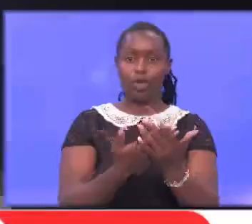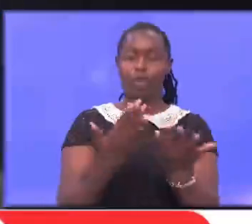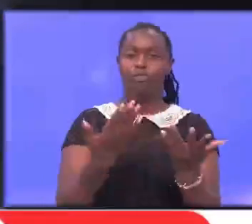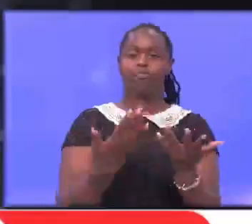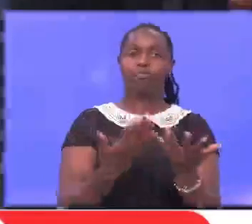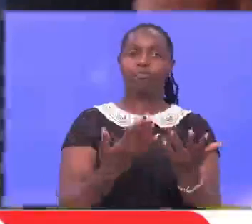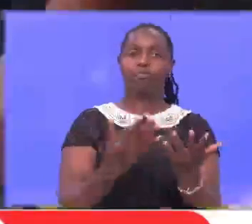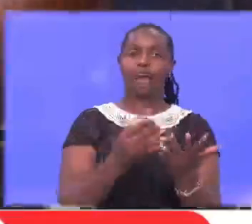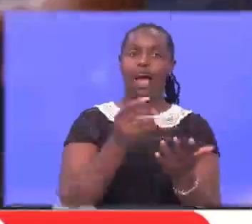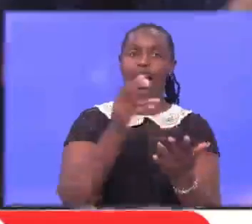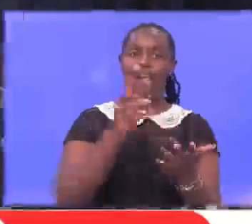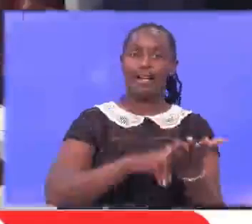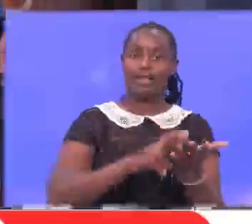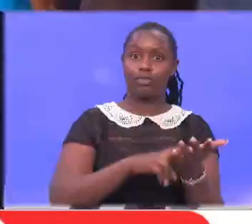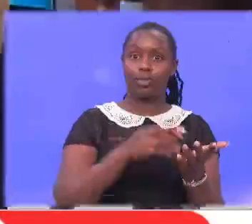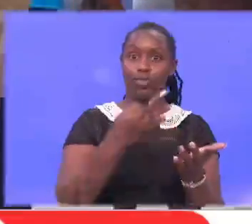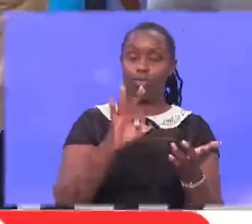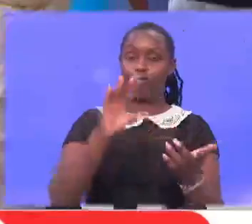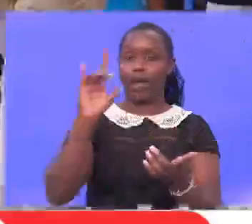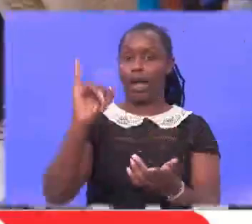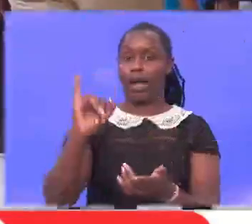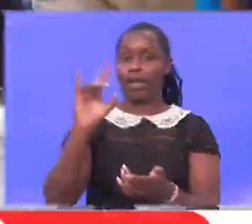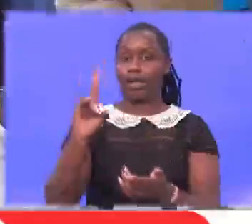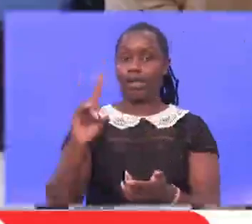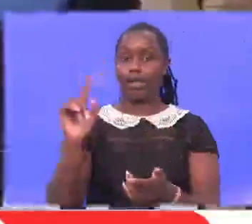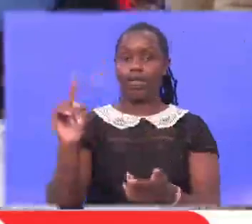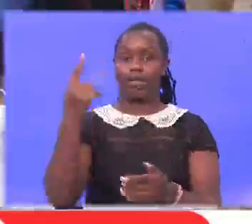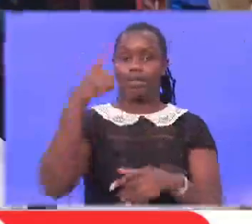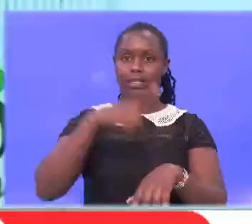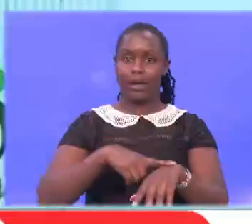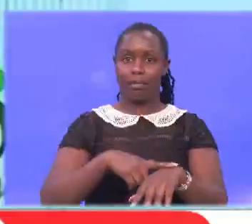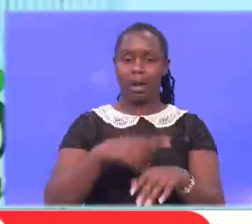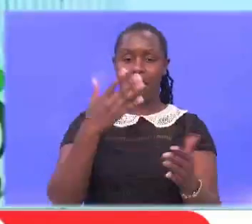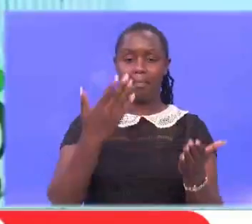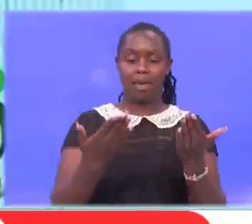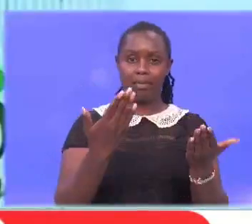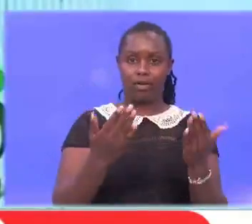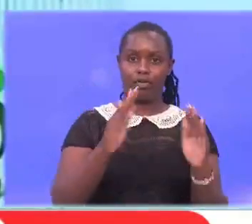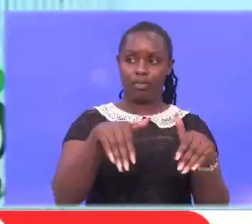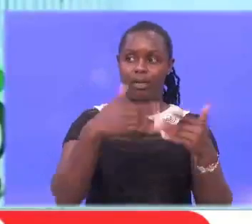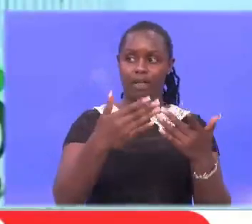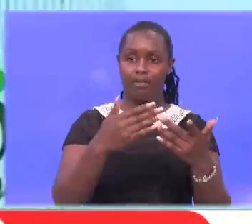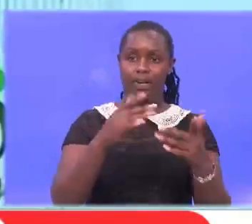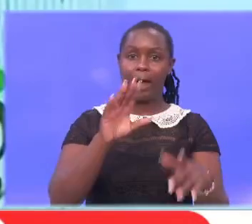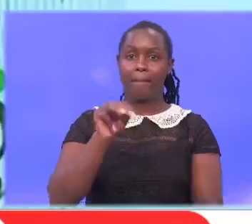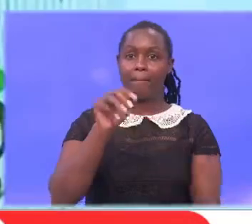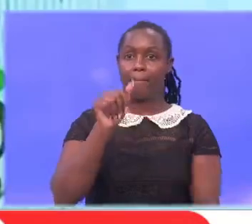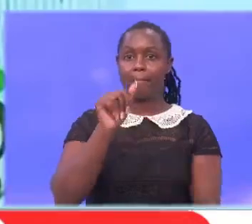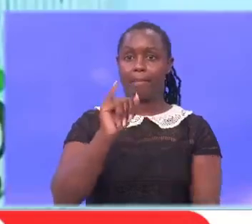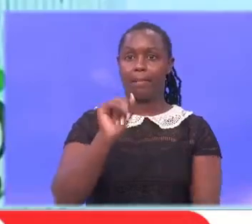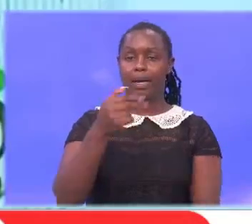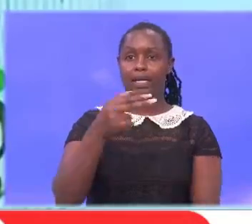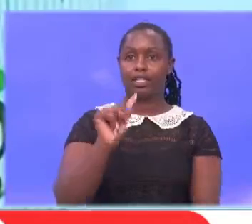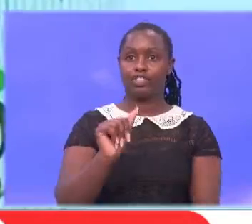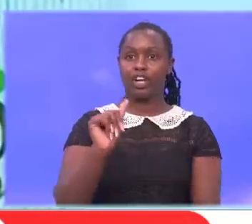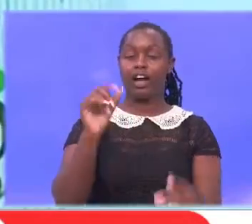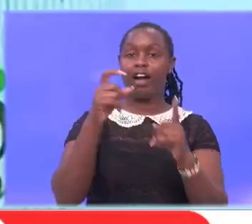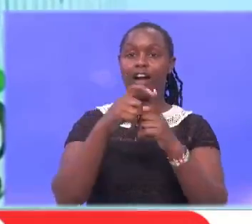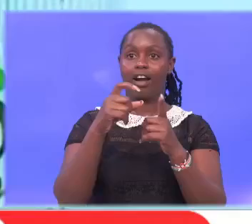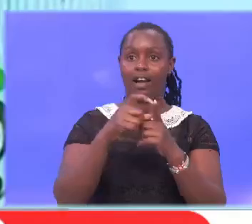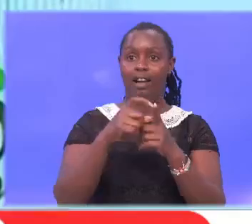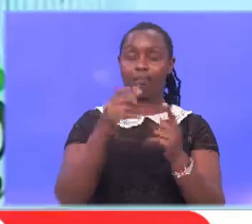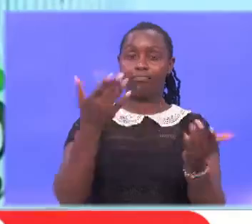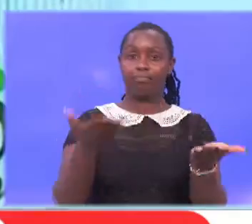mara ya kwanza, pengine wale wa Gen Z, utapewa Maisha Card. Sawia na wewe ambaye